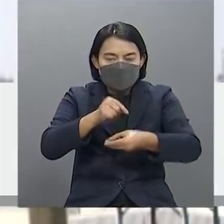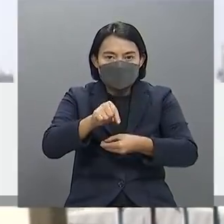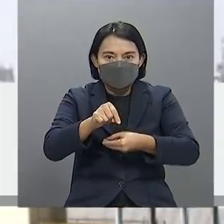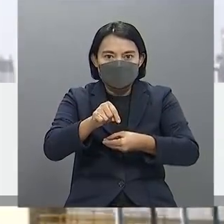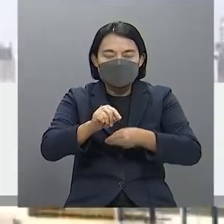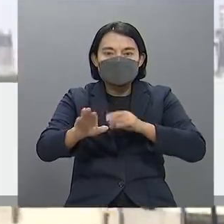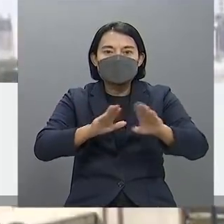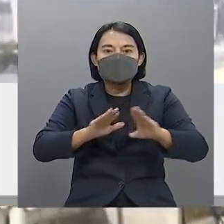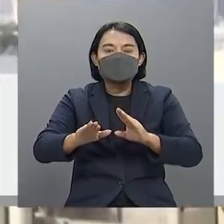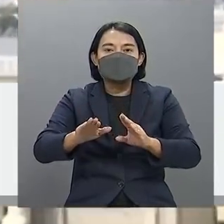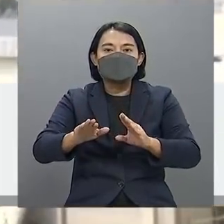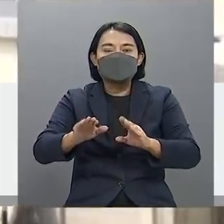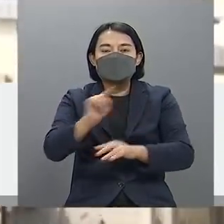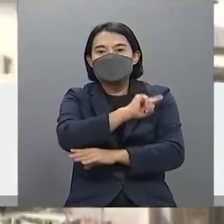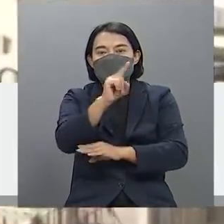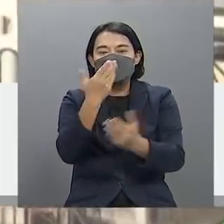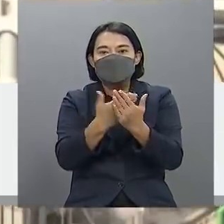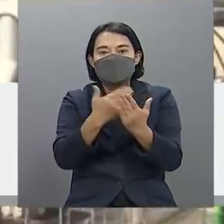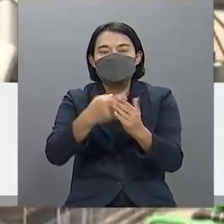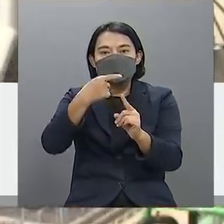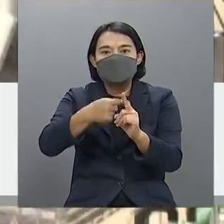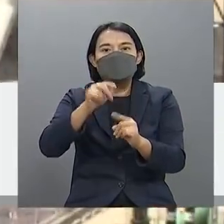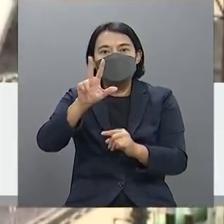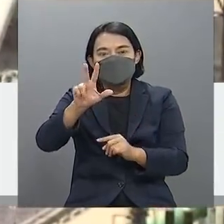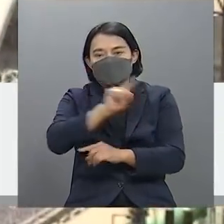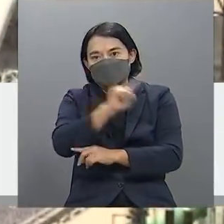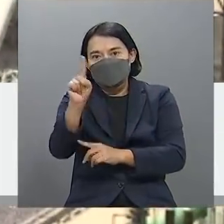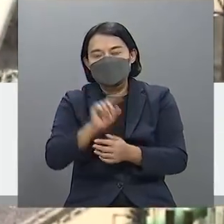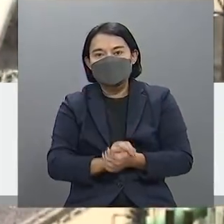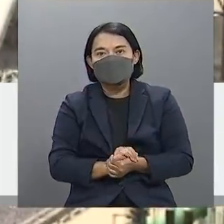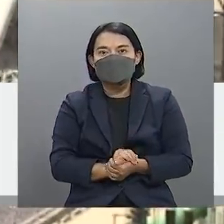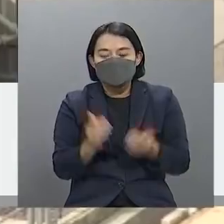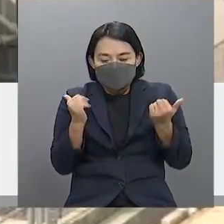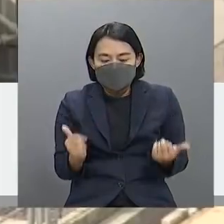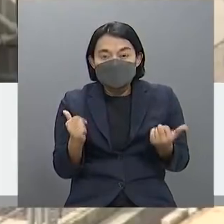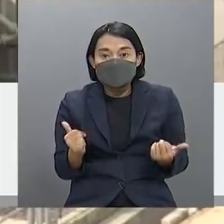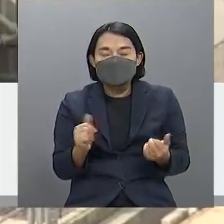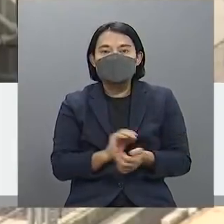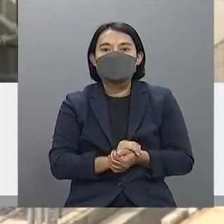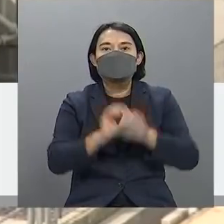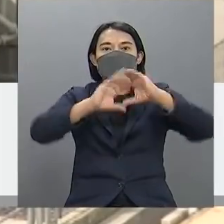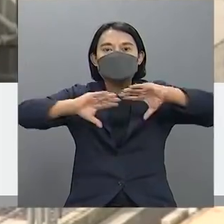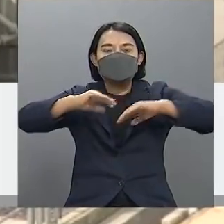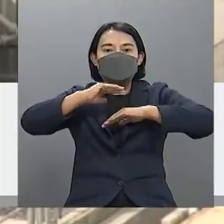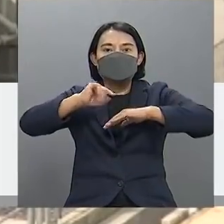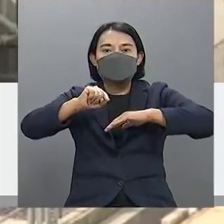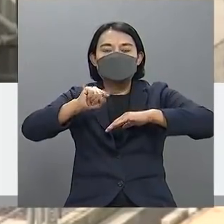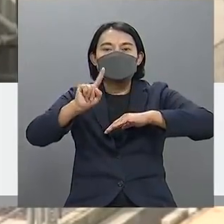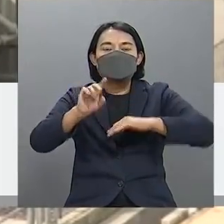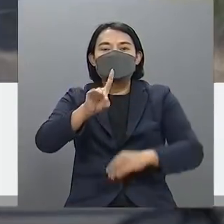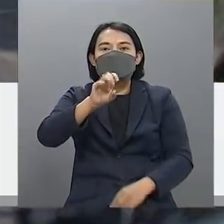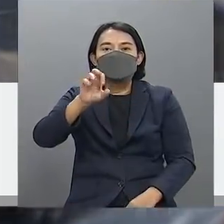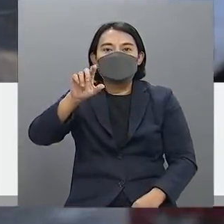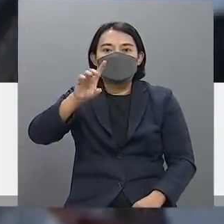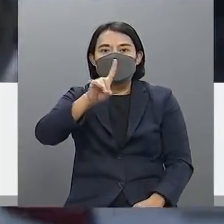บาทต่อวันโดยในขณะนี้ราคาน้ำมันดิบเกินกรอบที่รัฐบาลคาดการเอาไว้ที่100ดอลลาร์สหรัฐต่อบาร์เร